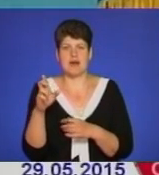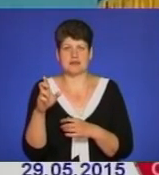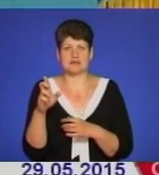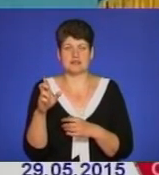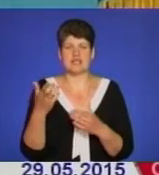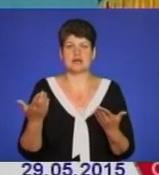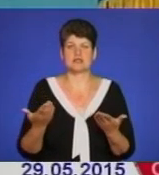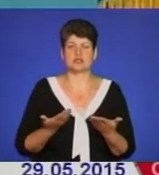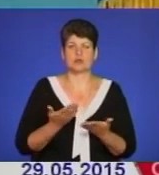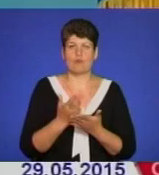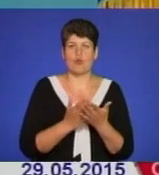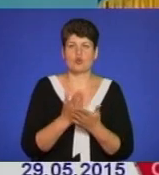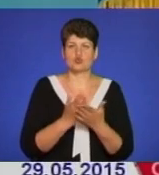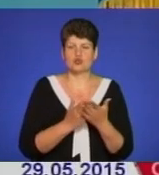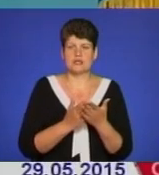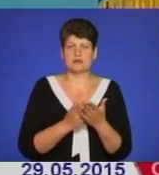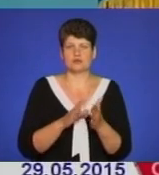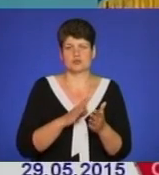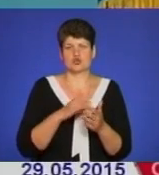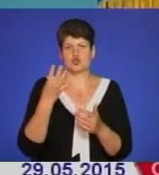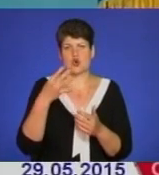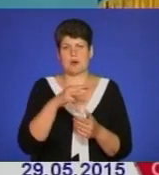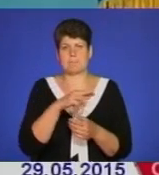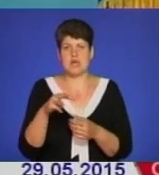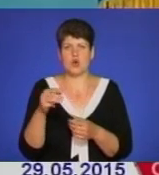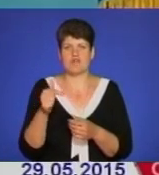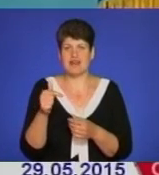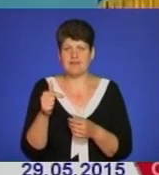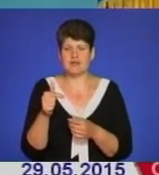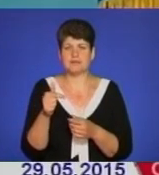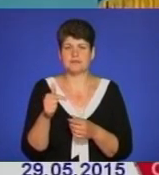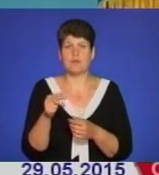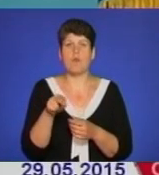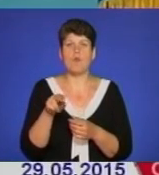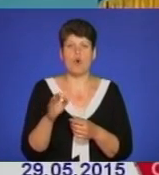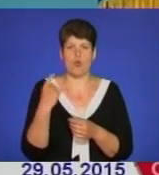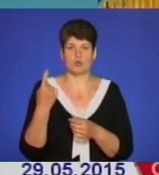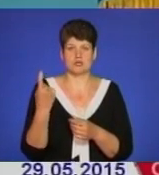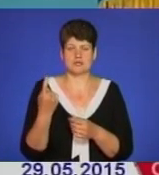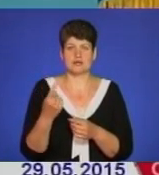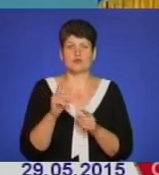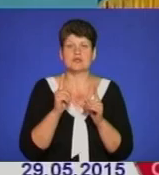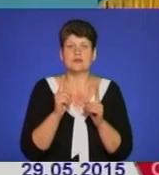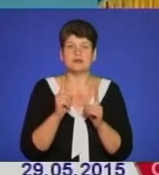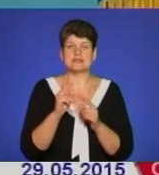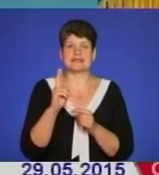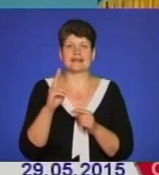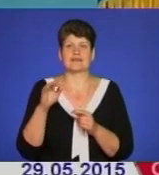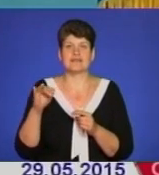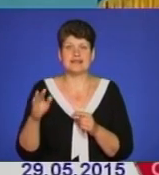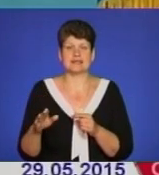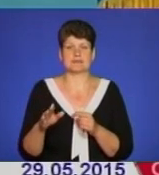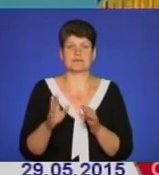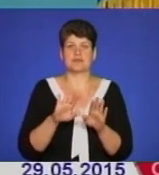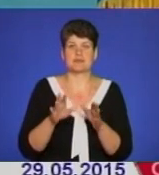на житлово-комунальні послуги становило 40 мільйонів гривень по області, то тільки за квітень після